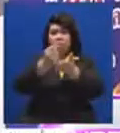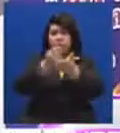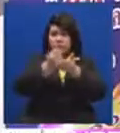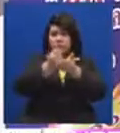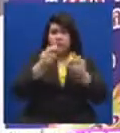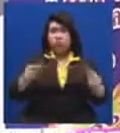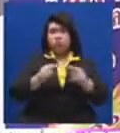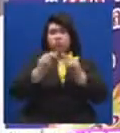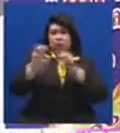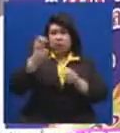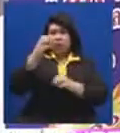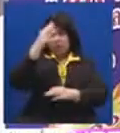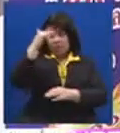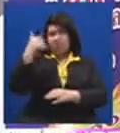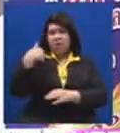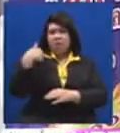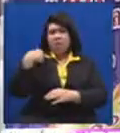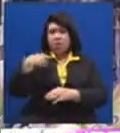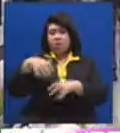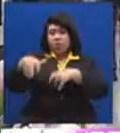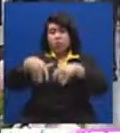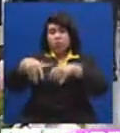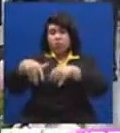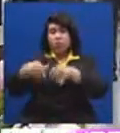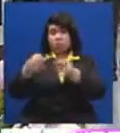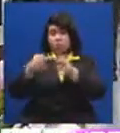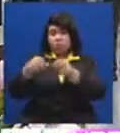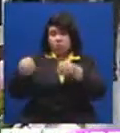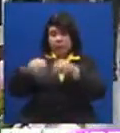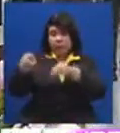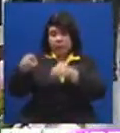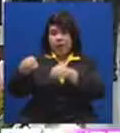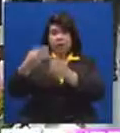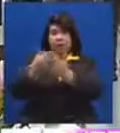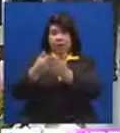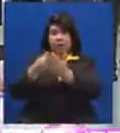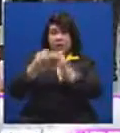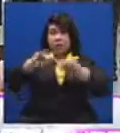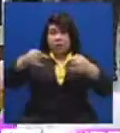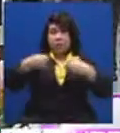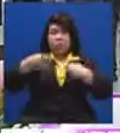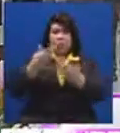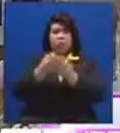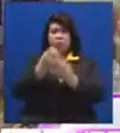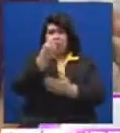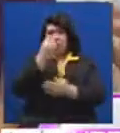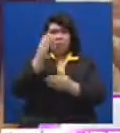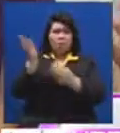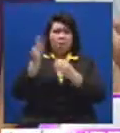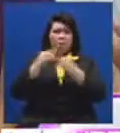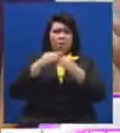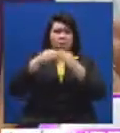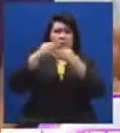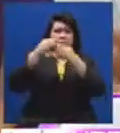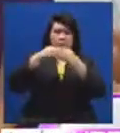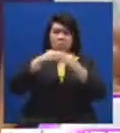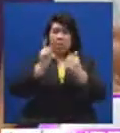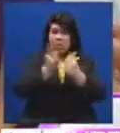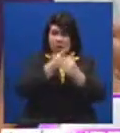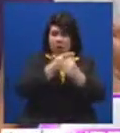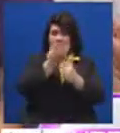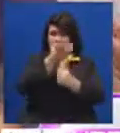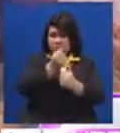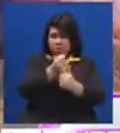ยว่าถูกนายเฉลียวหลังมาชาวบ้านหมู่บ้านเดียวกันซึ่งเป็นเจ้าหนี้คิดดอกเบี้ยเงินกู้แพงเกินจริงทำให้จากมูลหนี้ก้อนแรกจ